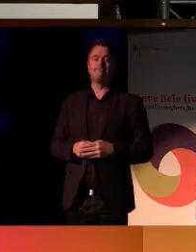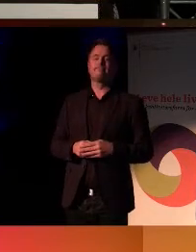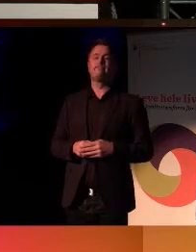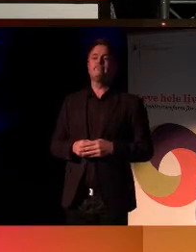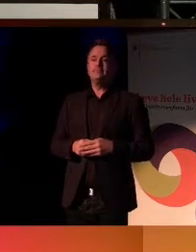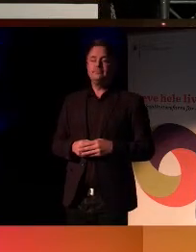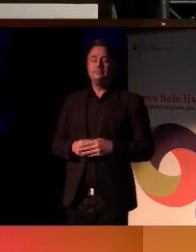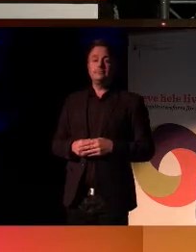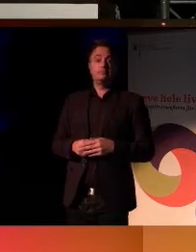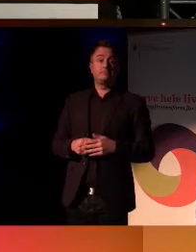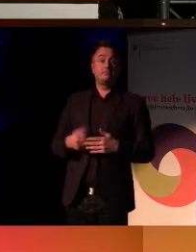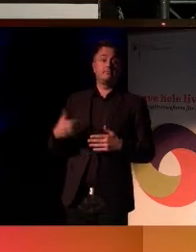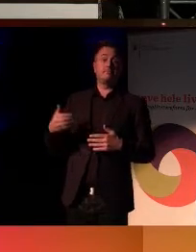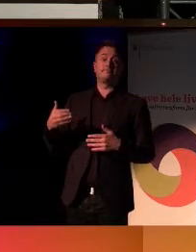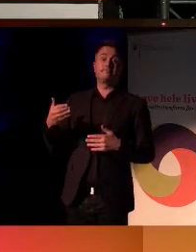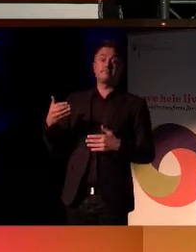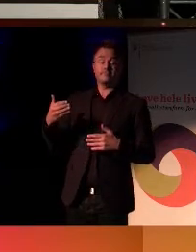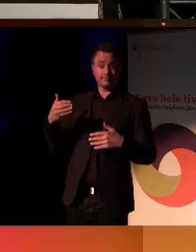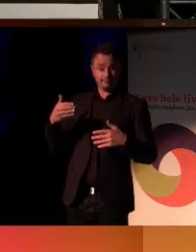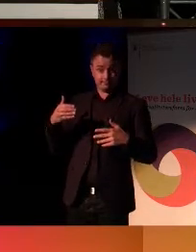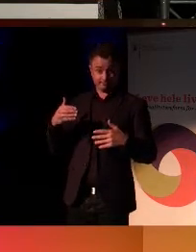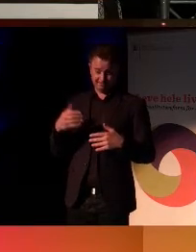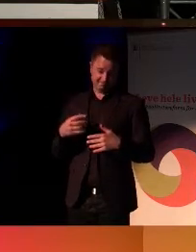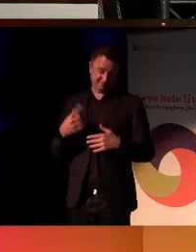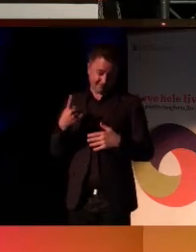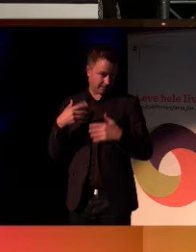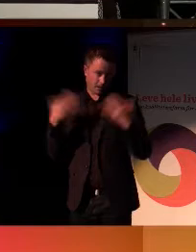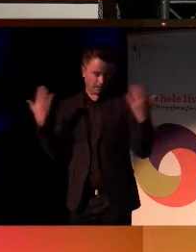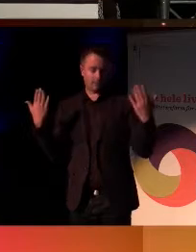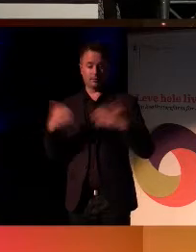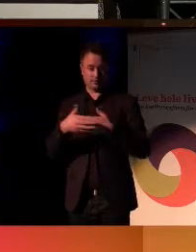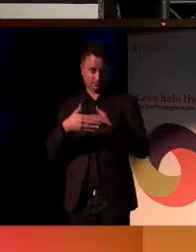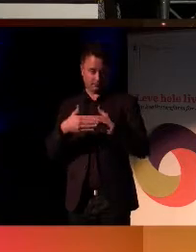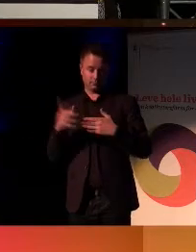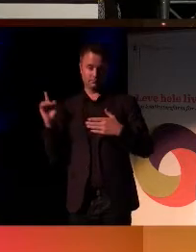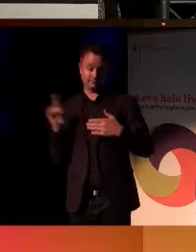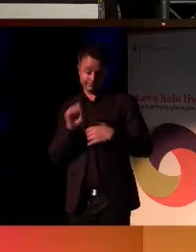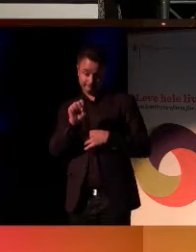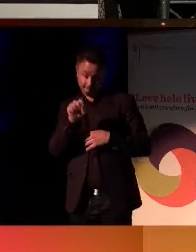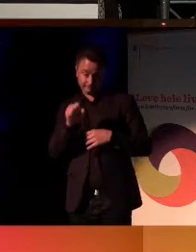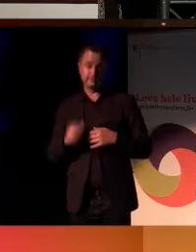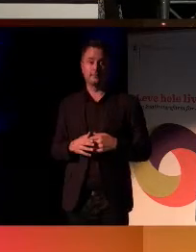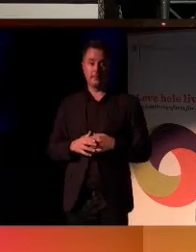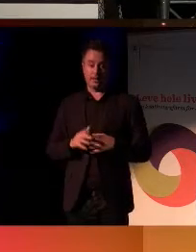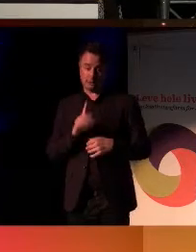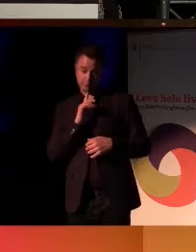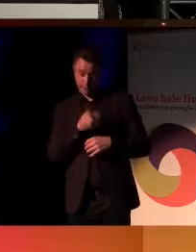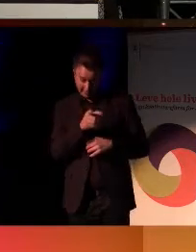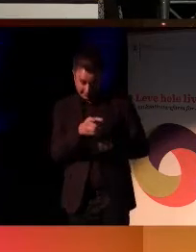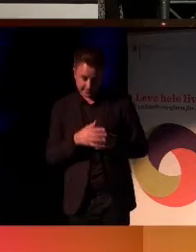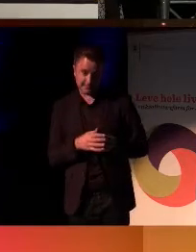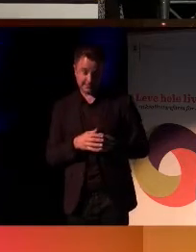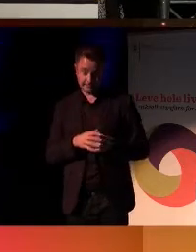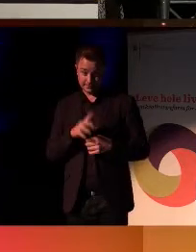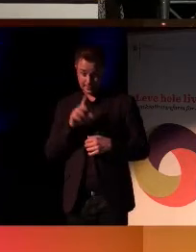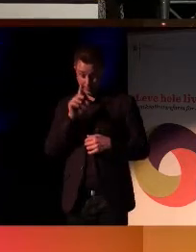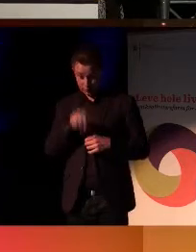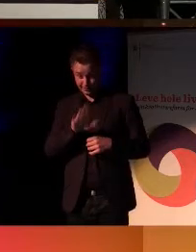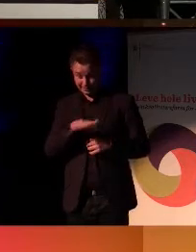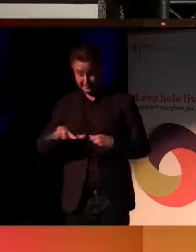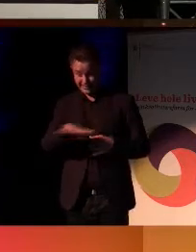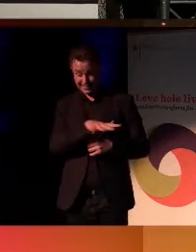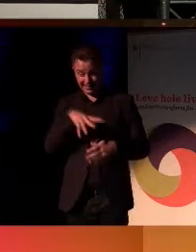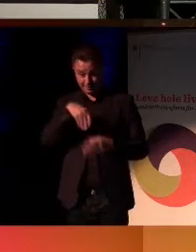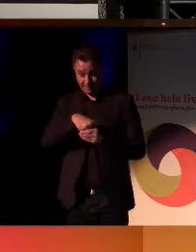en mulighet på døra til Evelyn en dag, og det var et spørsmål om hennes distrikt kunne tenke seg å være med og være pilot